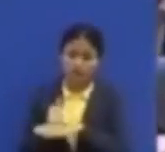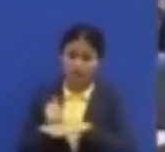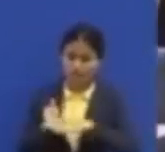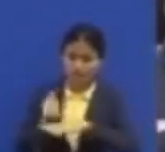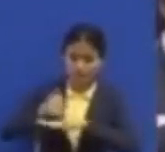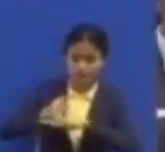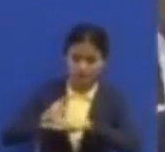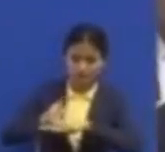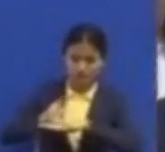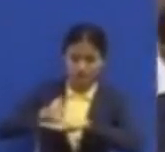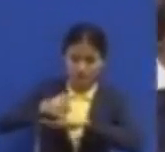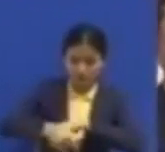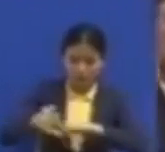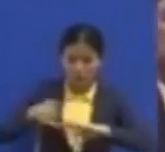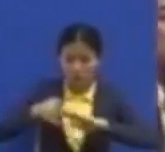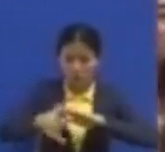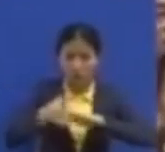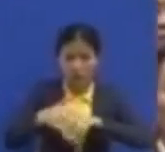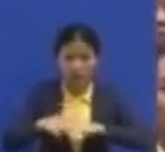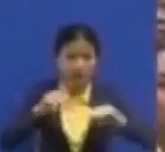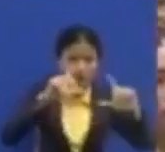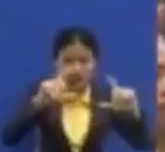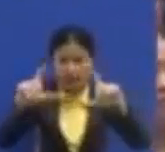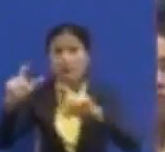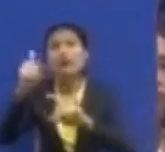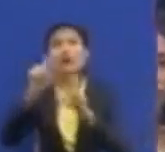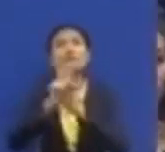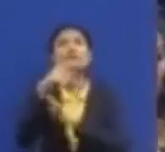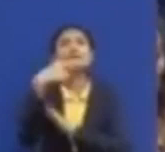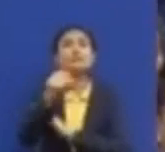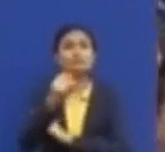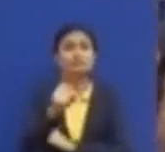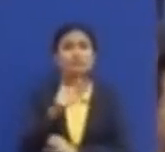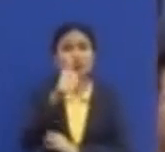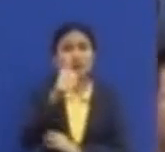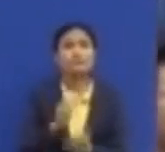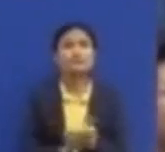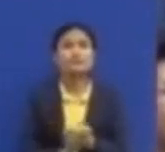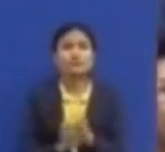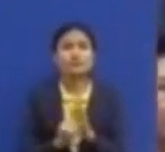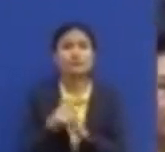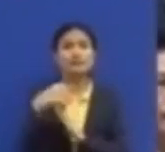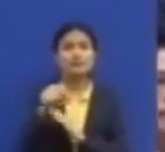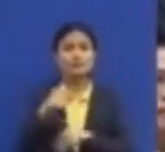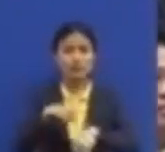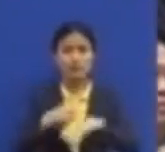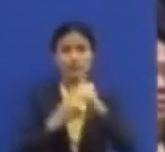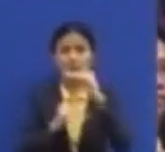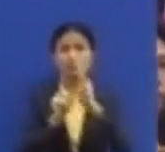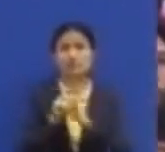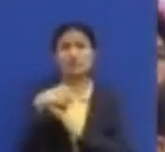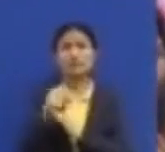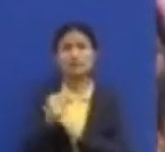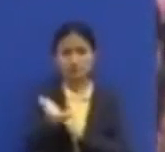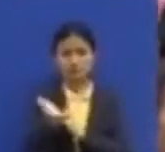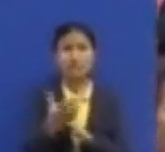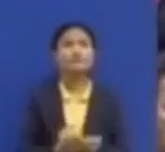แล้ว10นาทีตั้งเวลาด้วยเจ้าหน้า